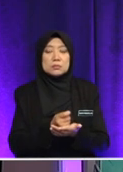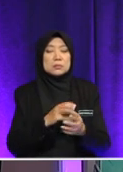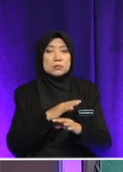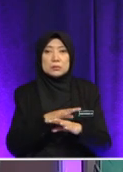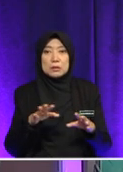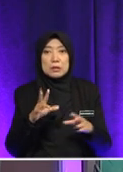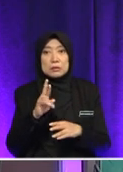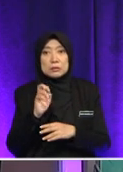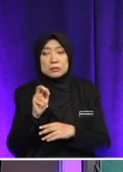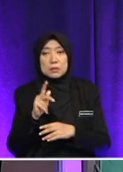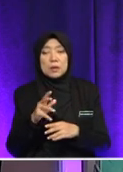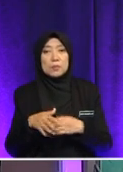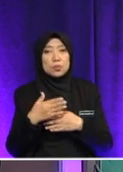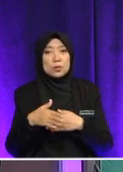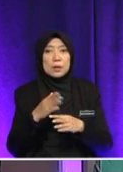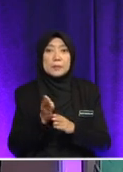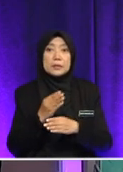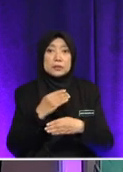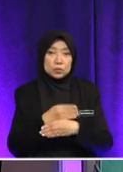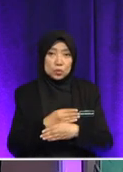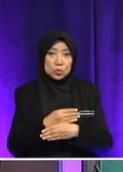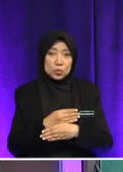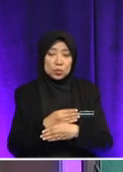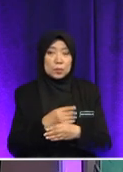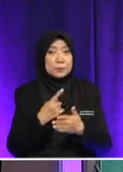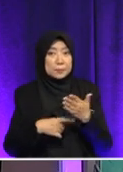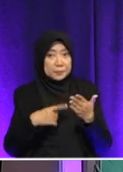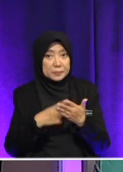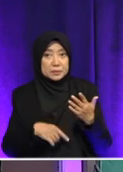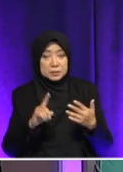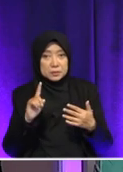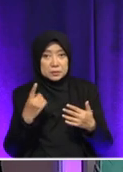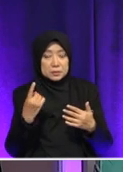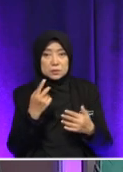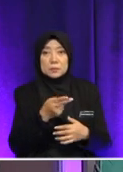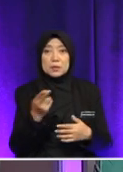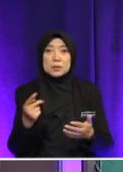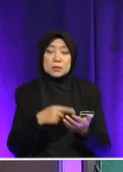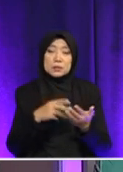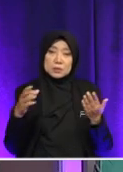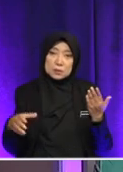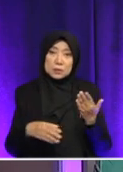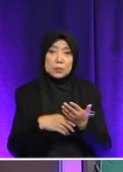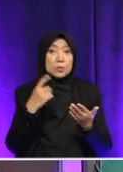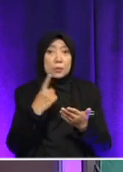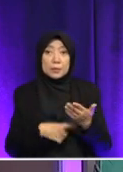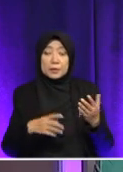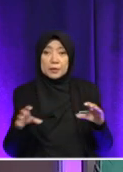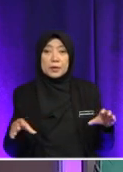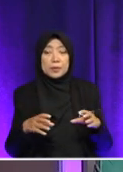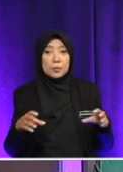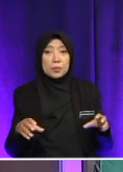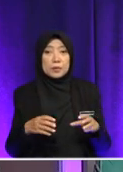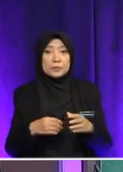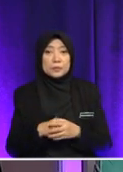San mudah dibentuk pada sebarang bentuk Oke biasanya bahan komposisi ini kita campurkan apa Nah buat Oke bahan